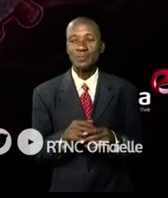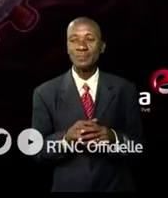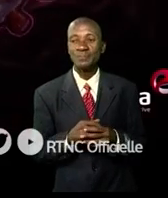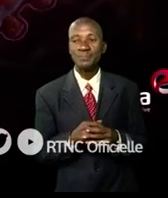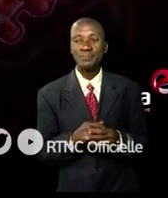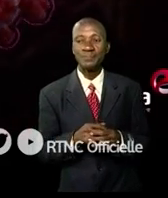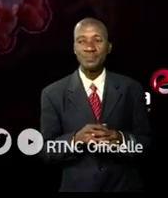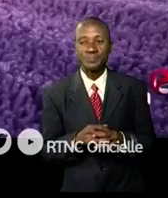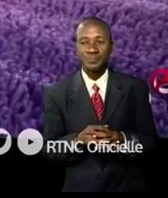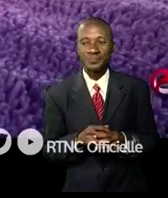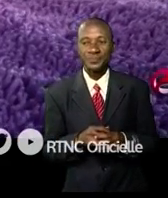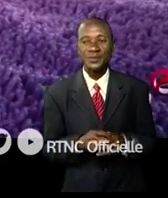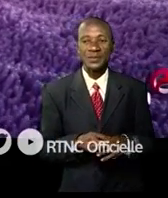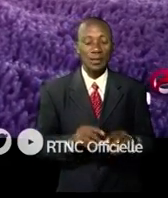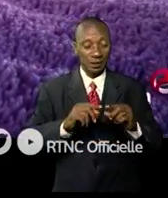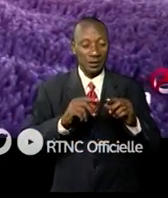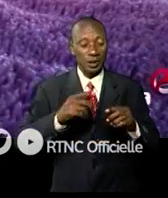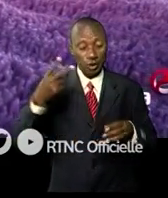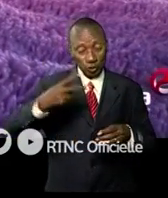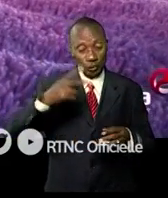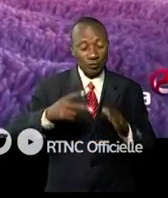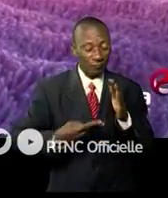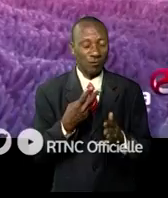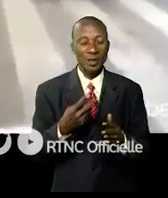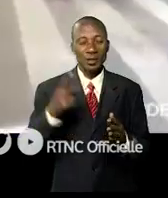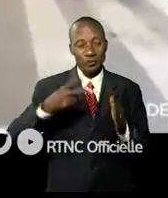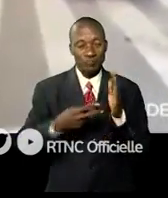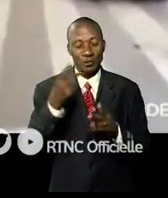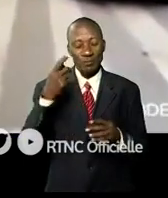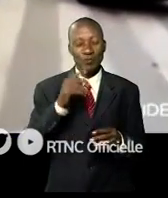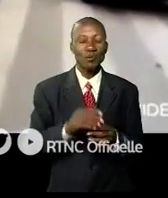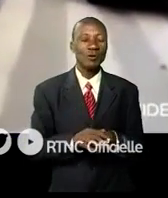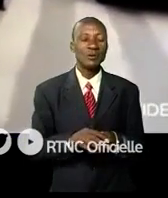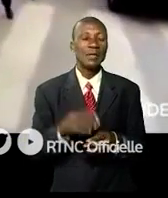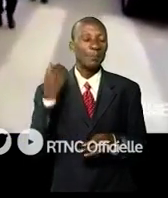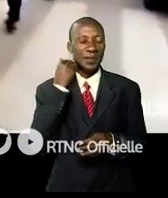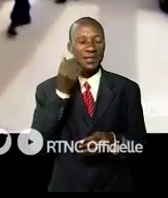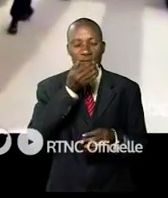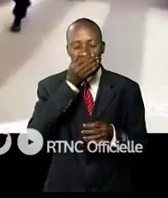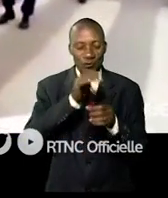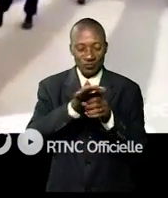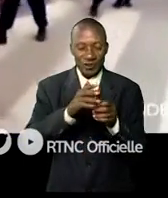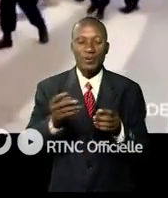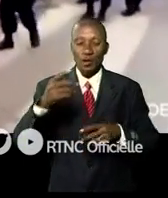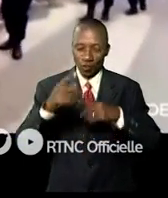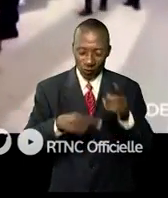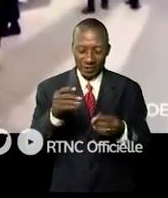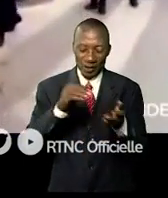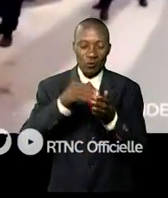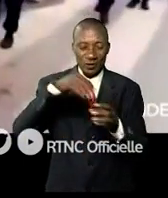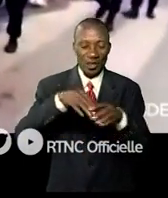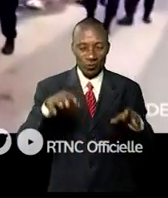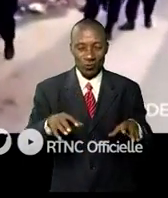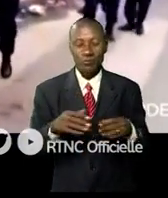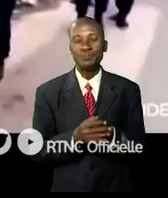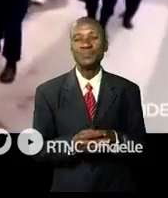la seconde vague de la pandémie du coronavirus en République démocratique du Congo, l'inspection provinciale de la police nationale congolaise, ville